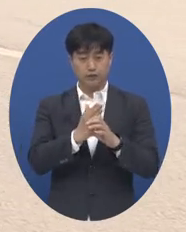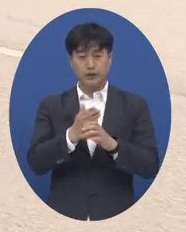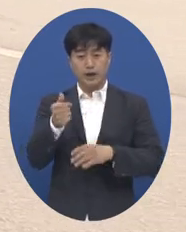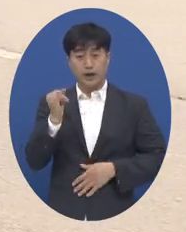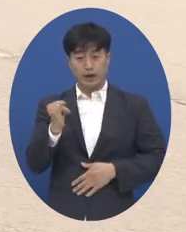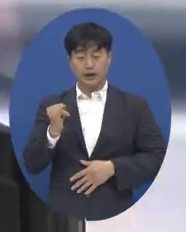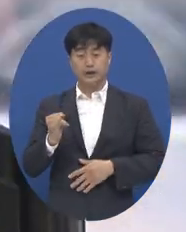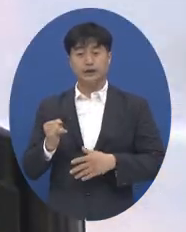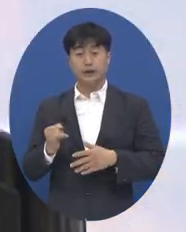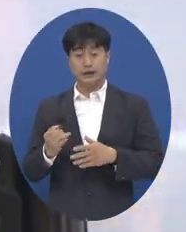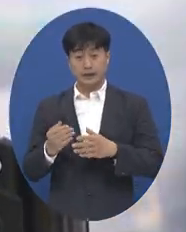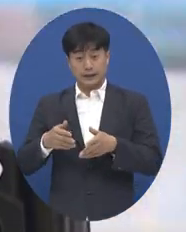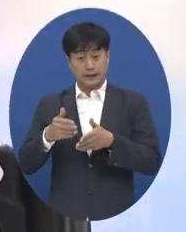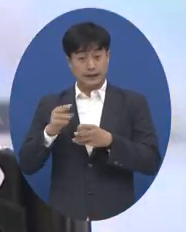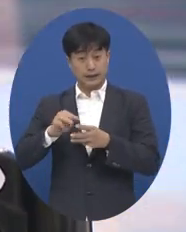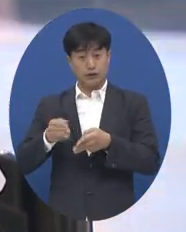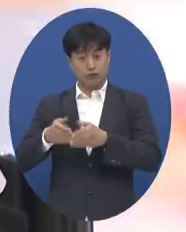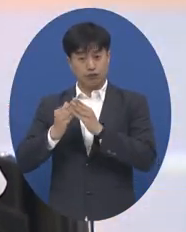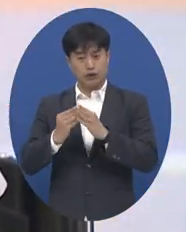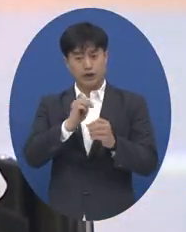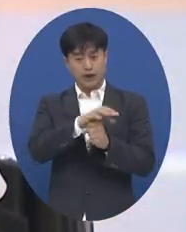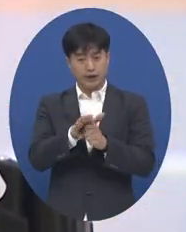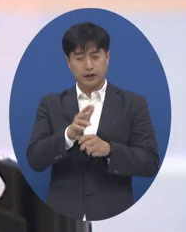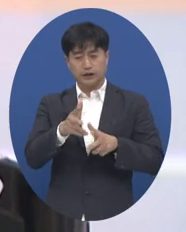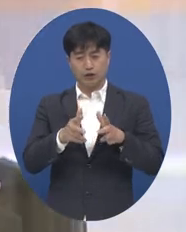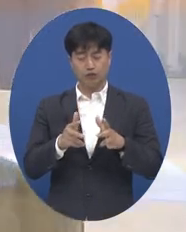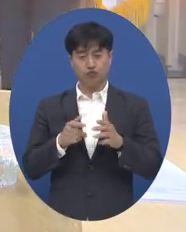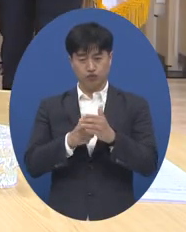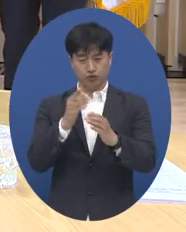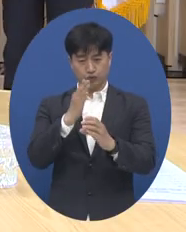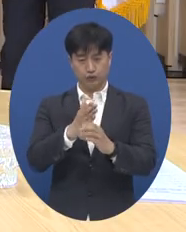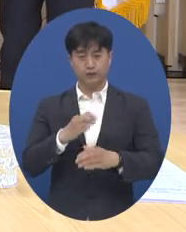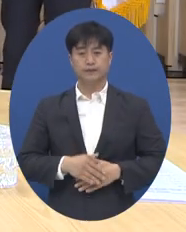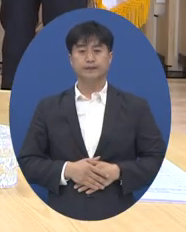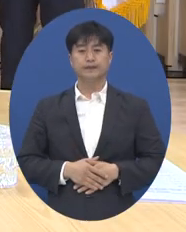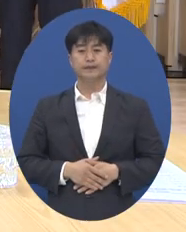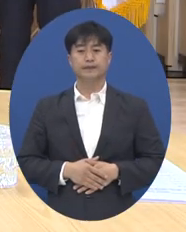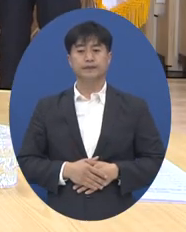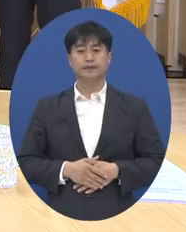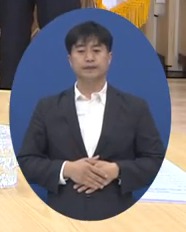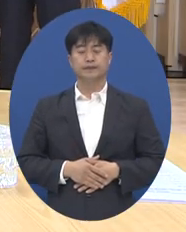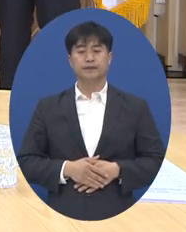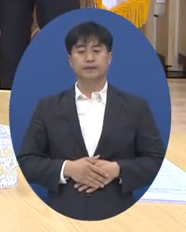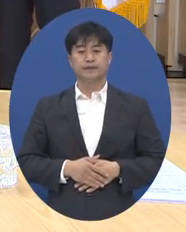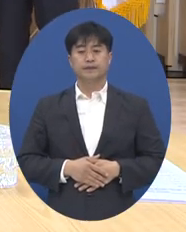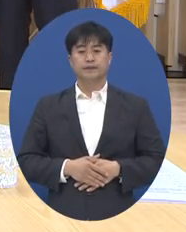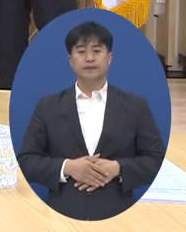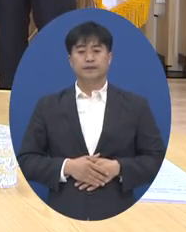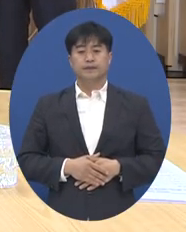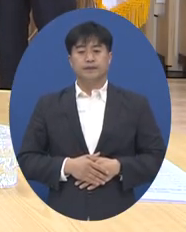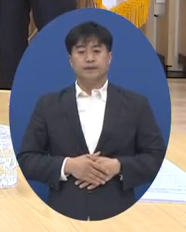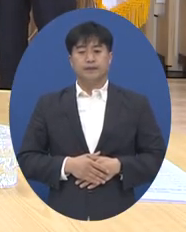인공지능 생태계 조성을 위한 다양한 사업을 추진 중입니다 경기 주 티비 1선 집니다